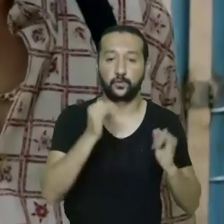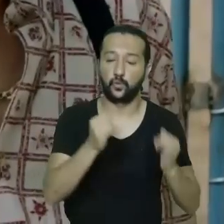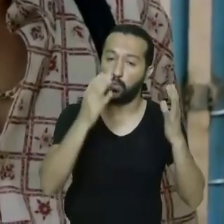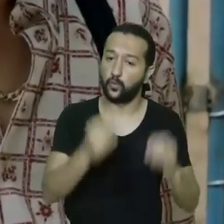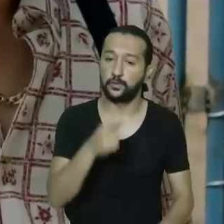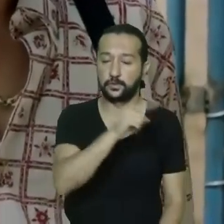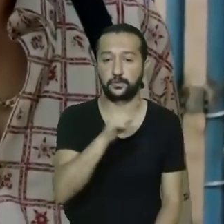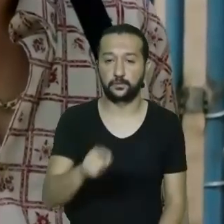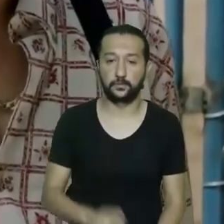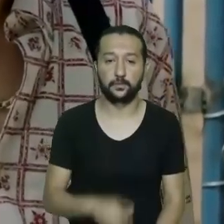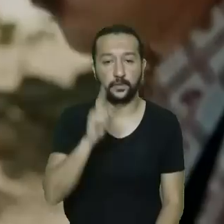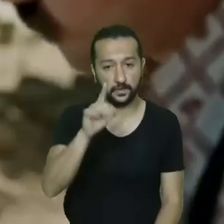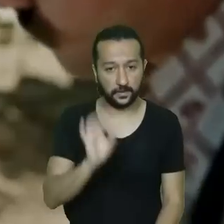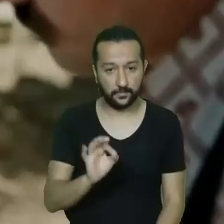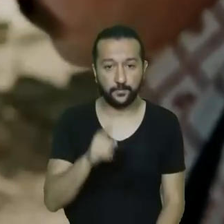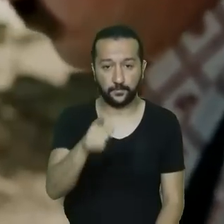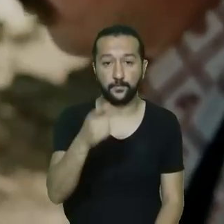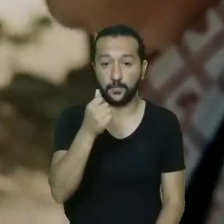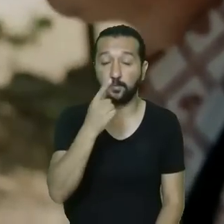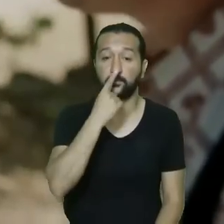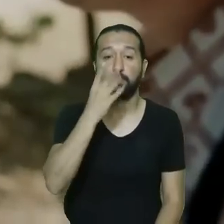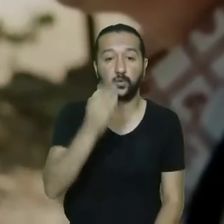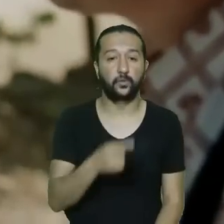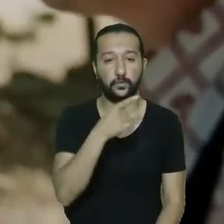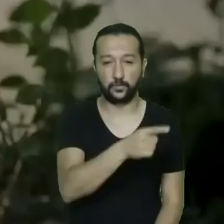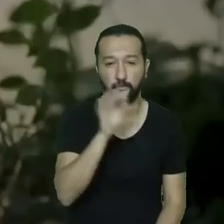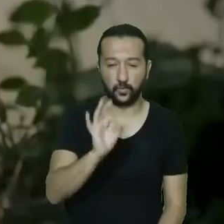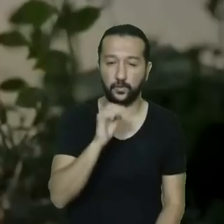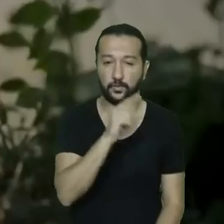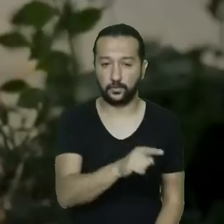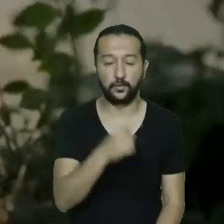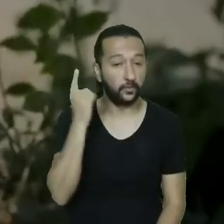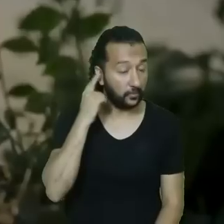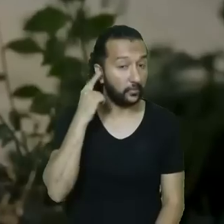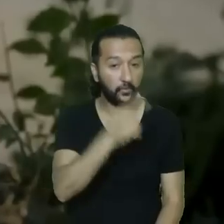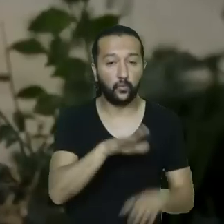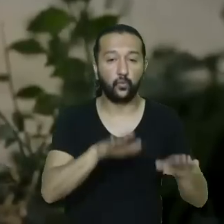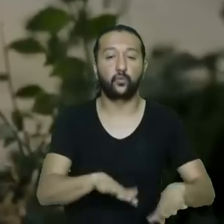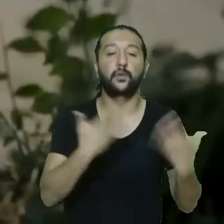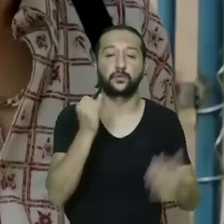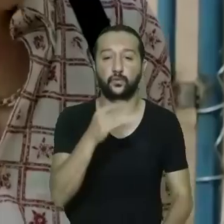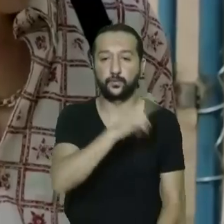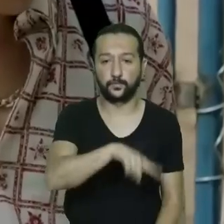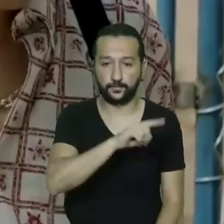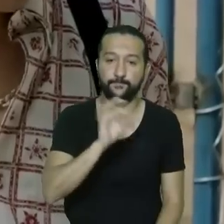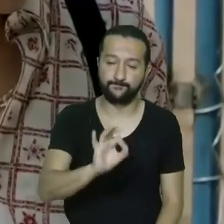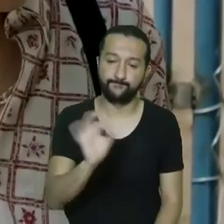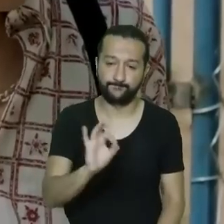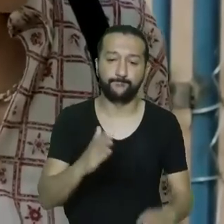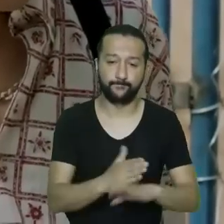altında kalasıcala. Tabii paranın kokusunu aldılar. Dururlar mı domuzlar?